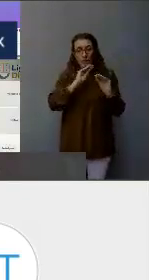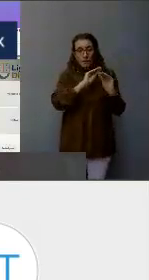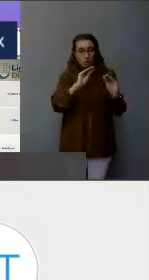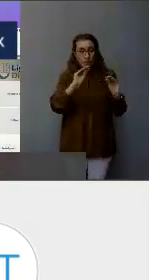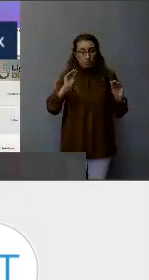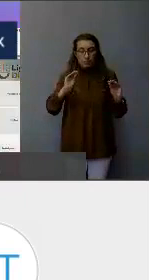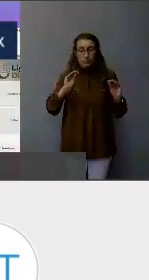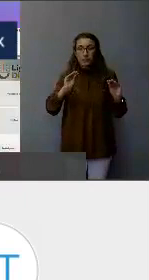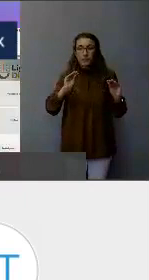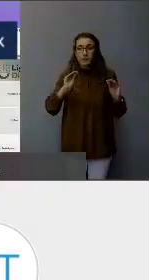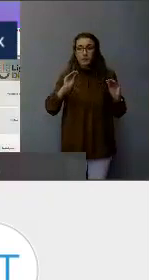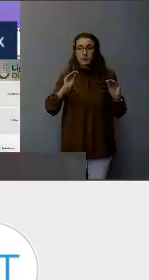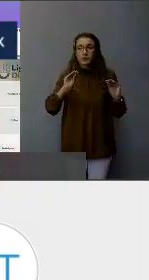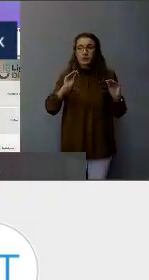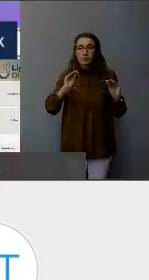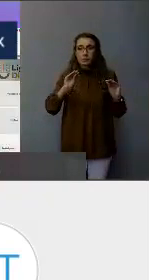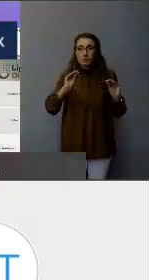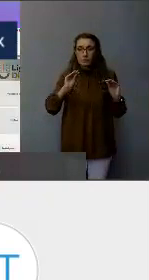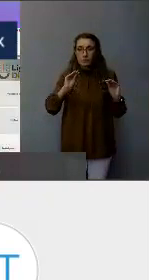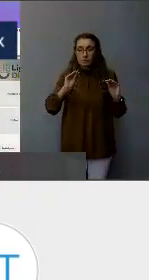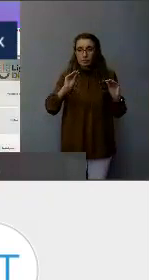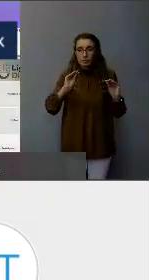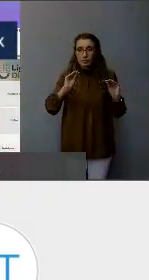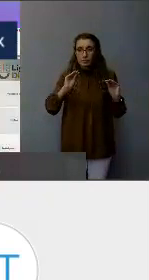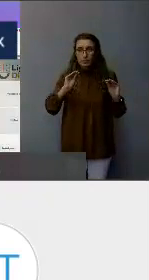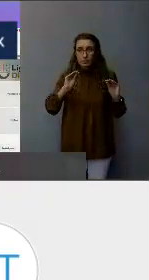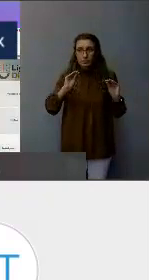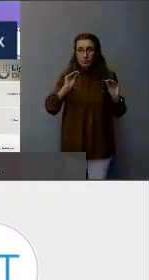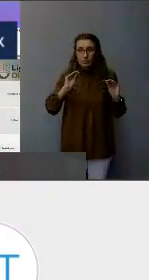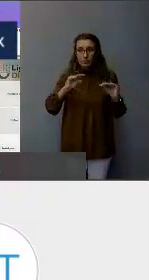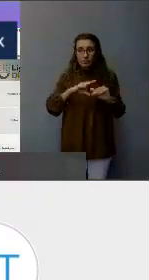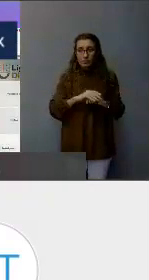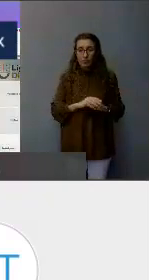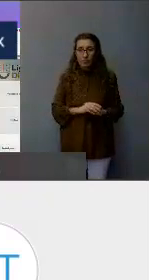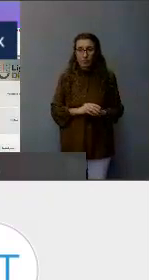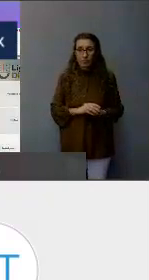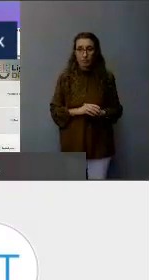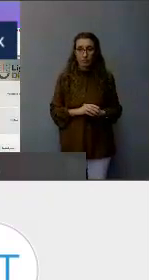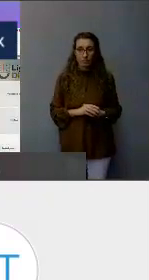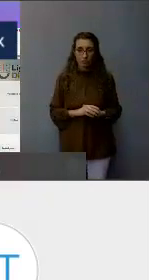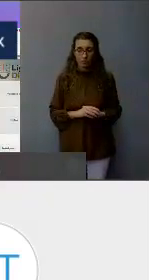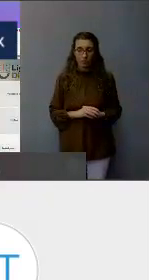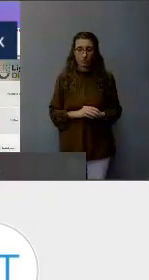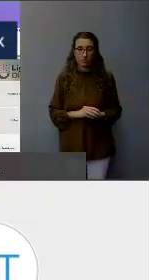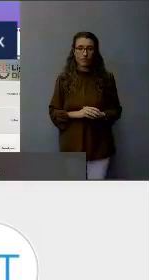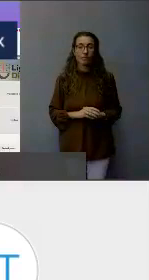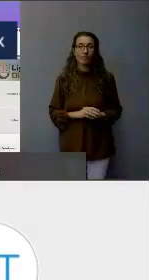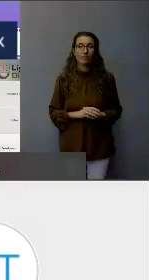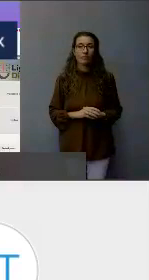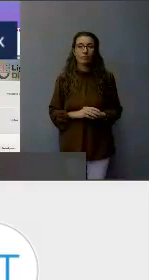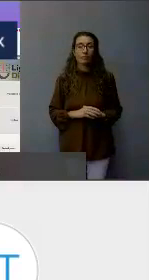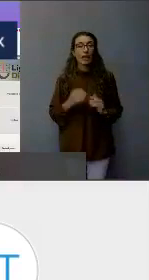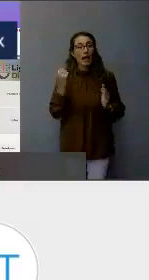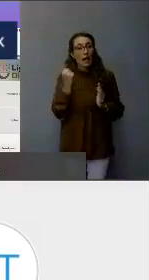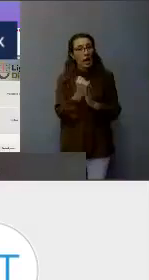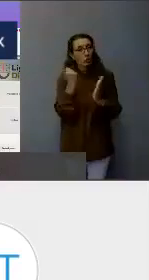prima del rilascio delle sottoelencato autorizzazioni